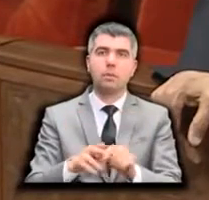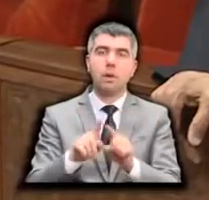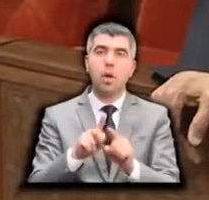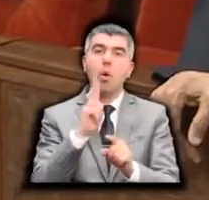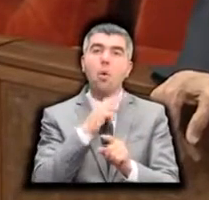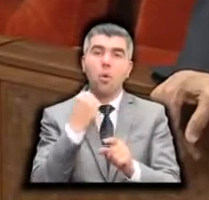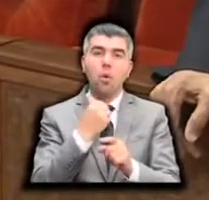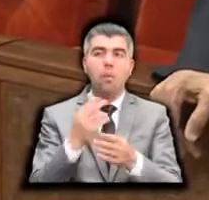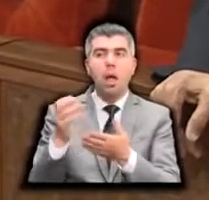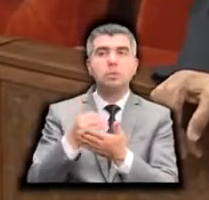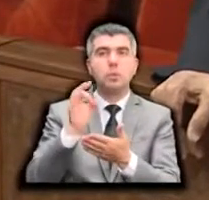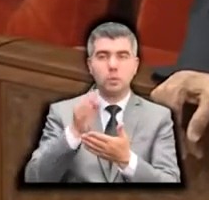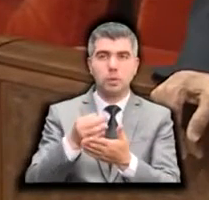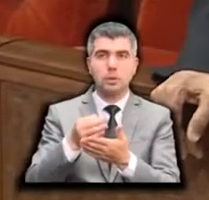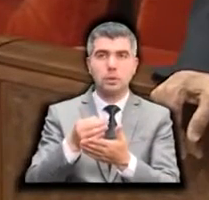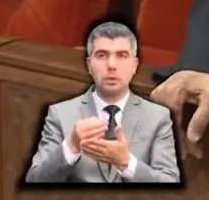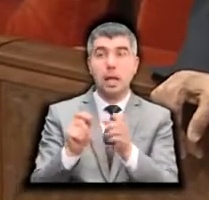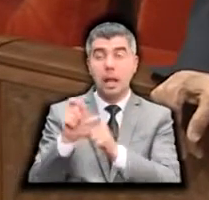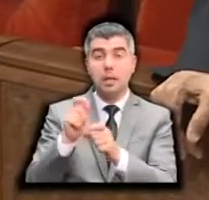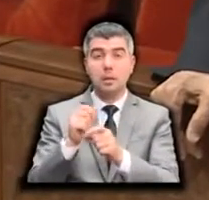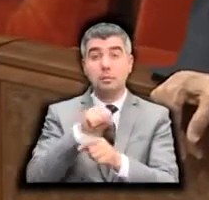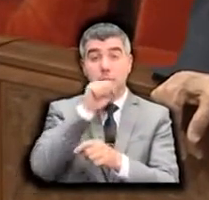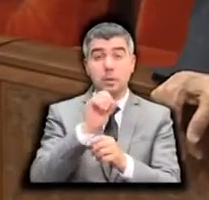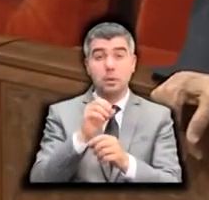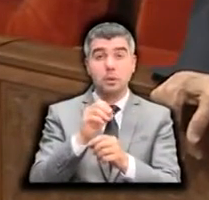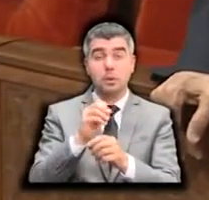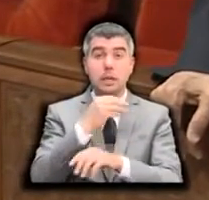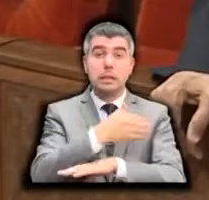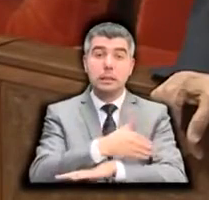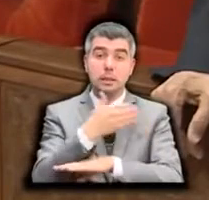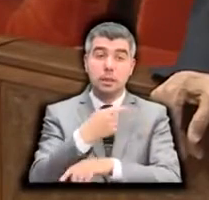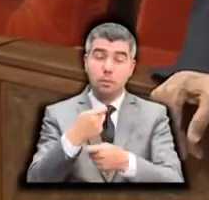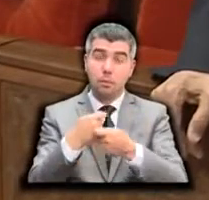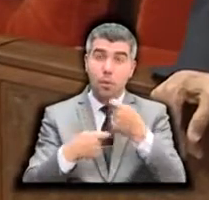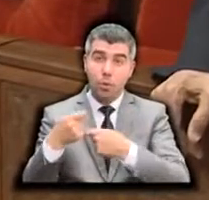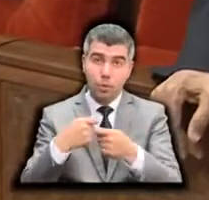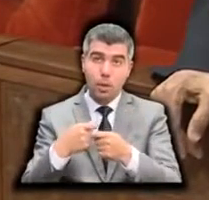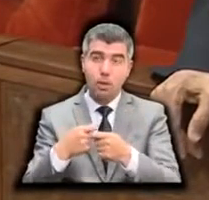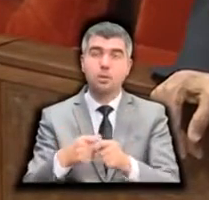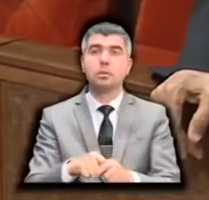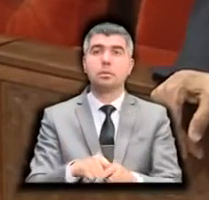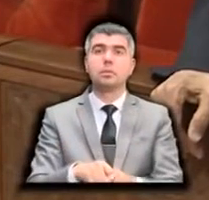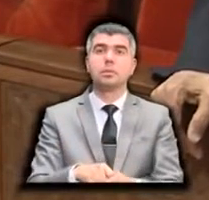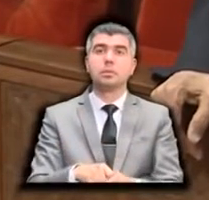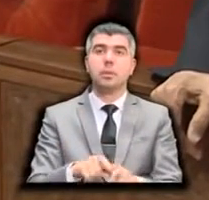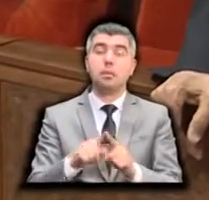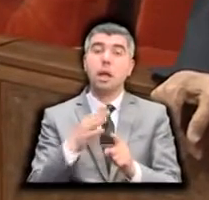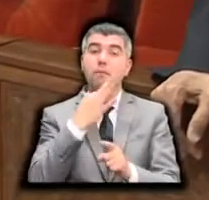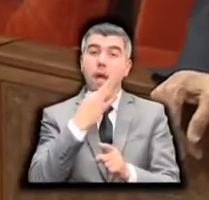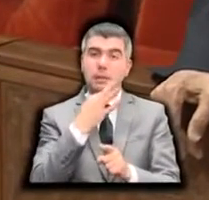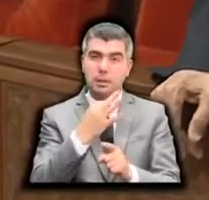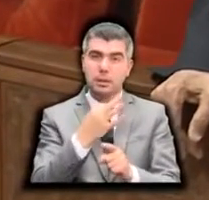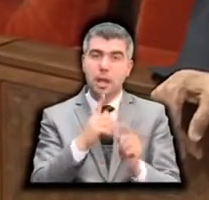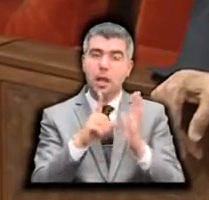هاد الفلوس، باغي الناس اكثر يصدروا. اذا خاصنا نسهلوا من